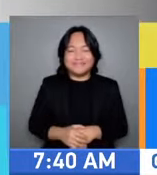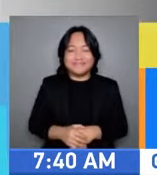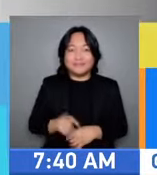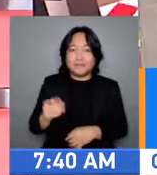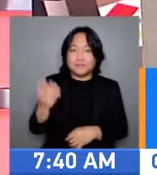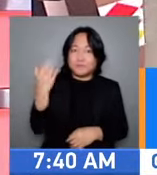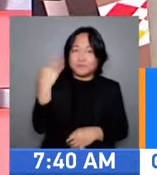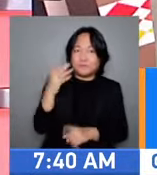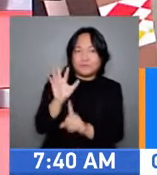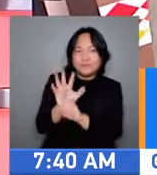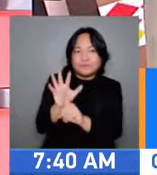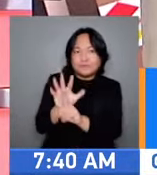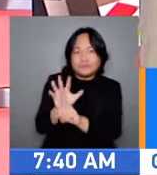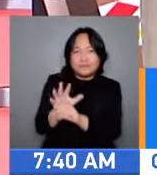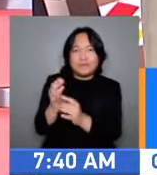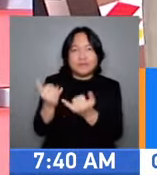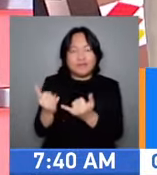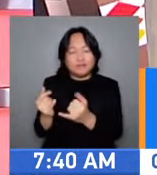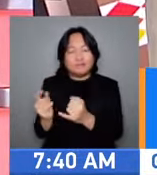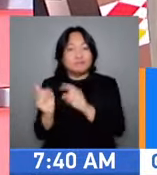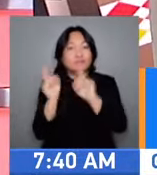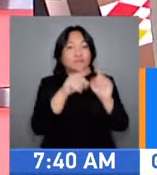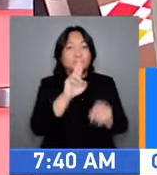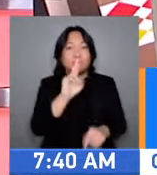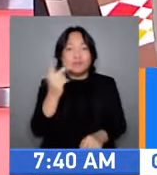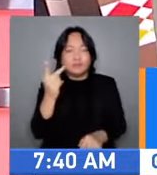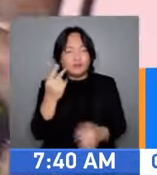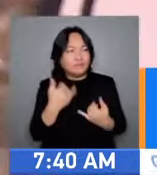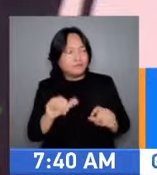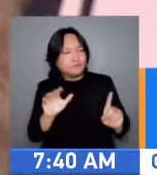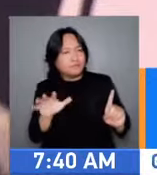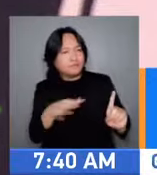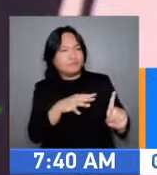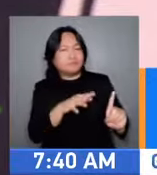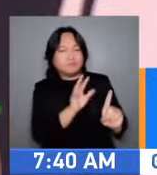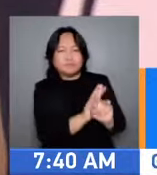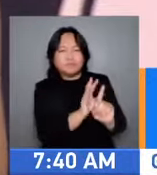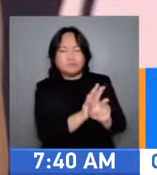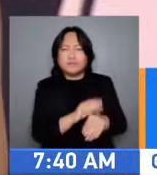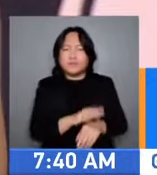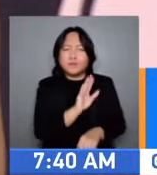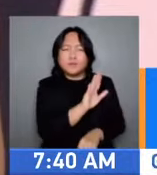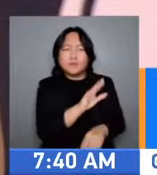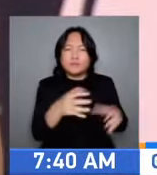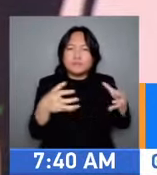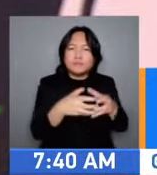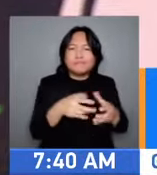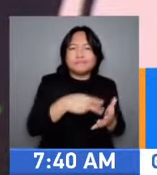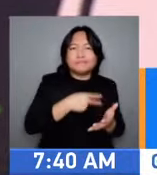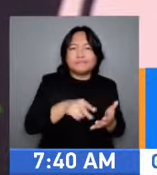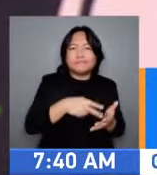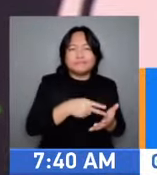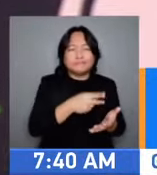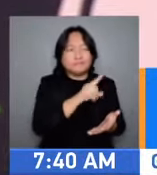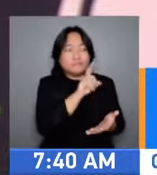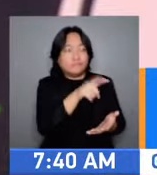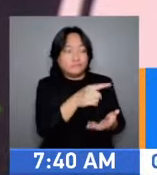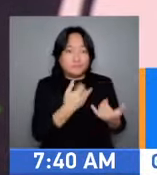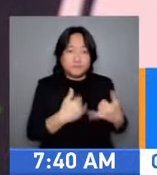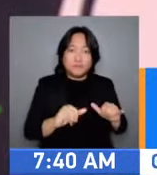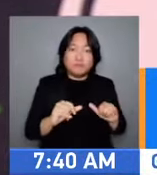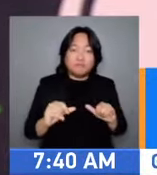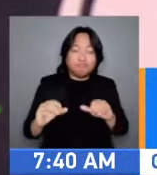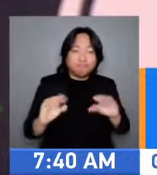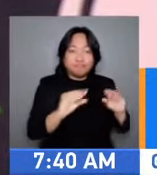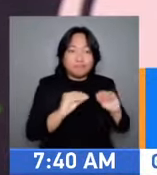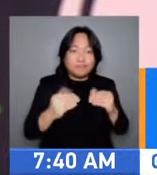pa rin siya. Magagamit ko pa. Yung mga dati mong kagrupo nga pala, nakakausap pa ba kayo? Are you in touch? Actually, daily. Daily kami na gano'n. We have a group